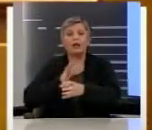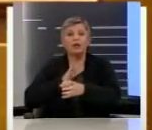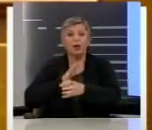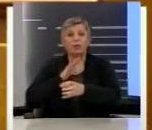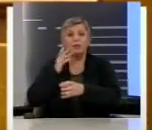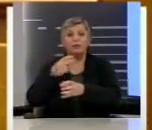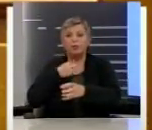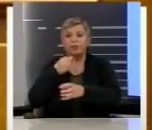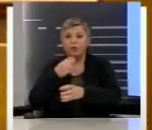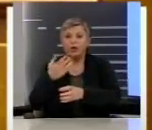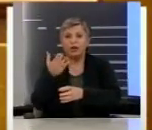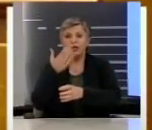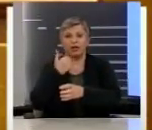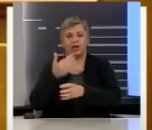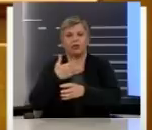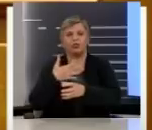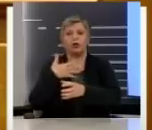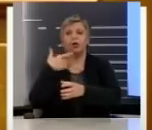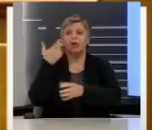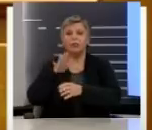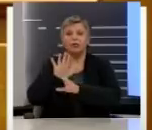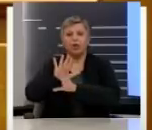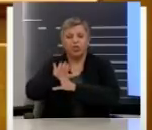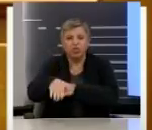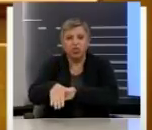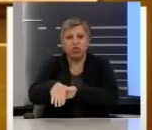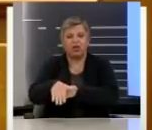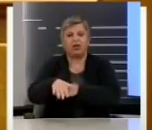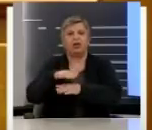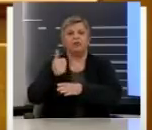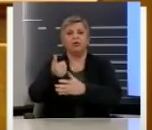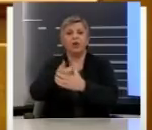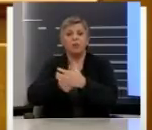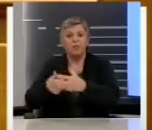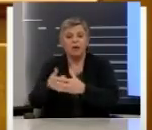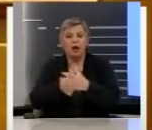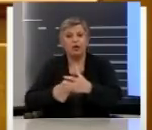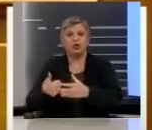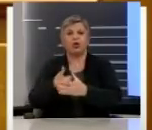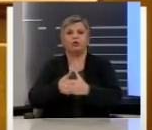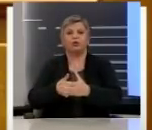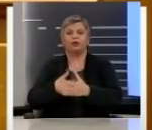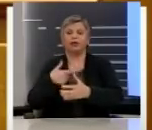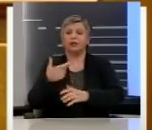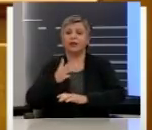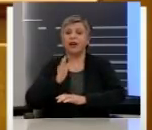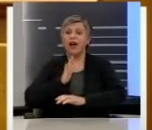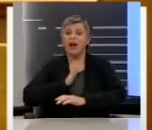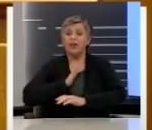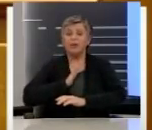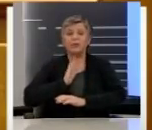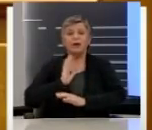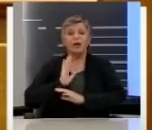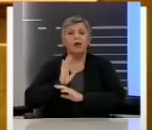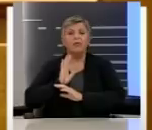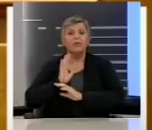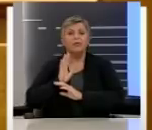με τους στιγματισμένους, με τις καταπιεσμένες μειονότητες, με τους ανθρώπους που βιώνουν κάθε